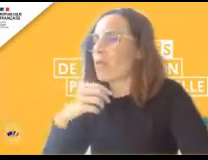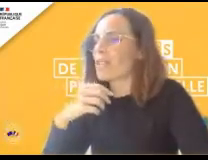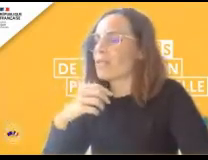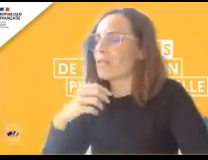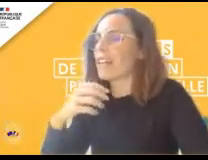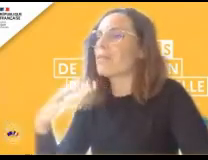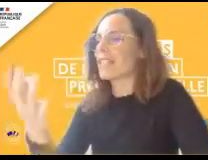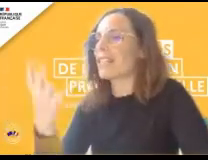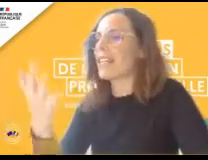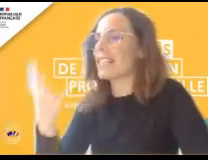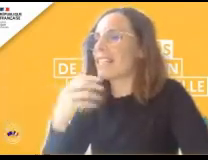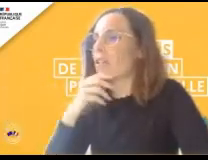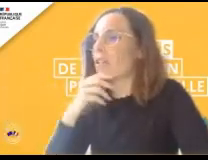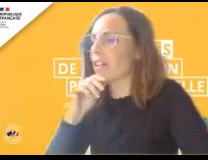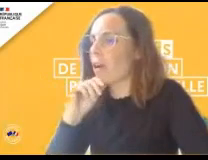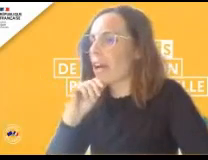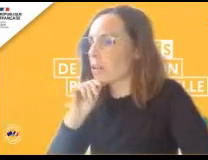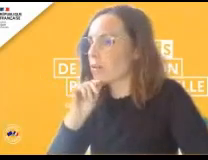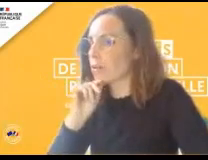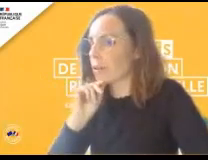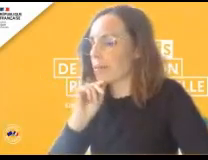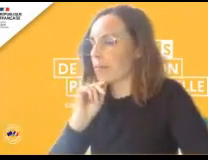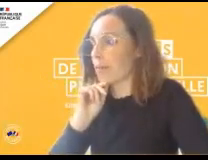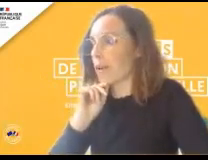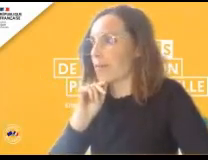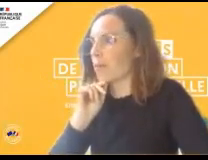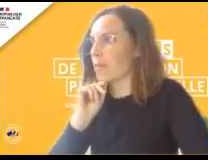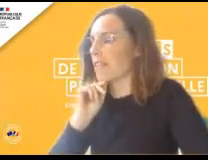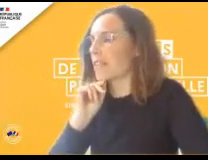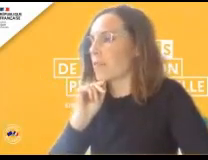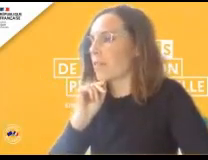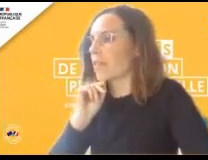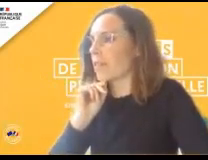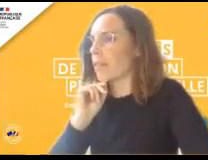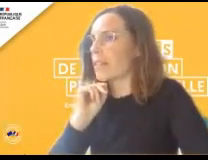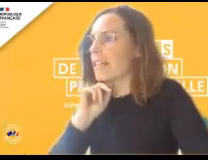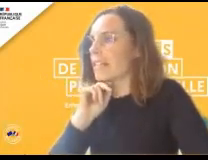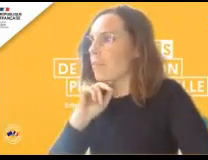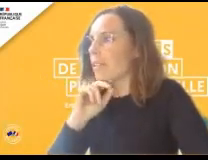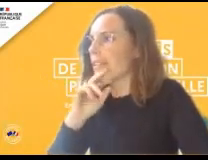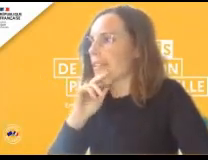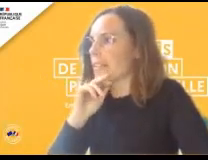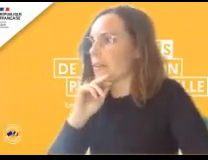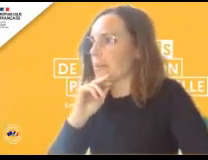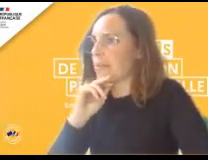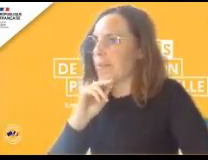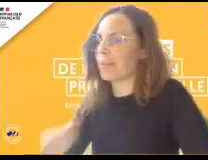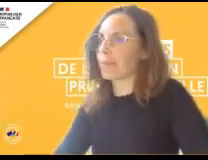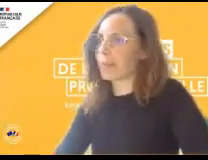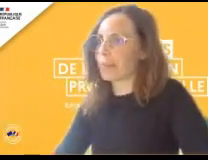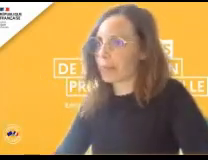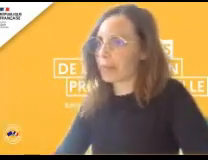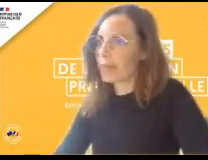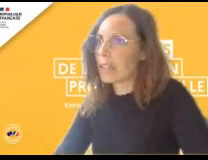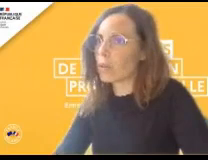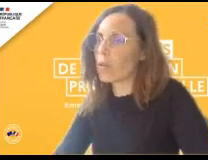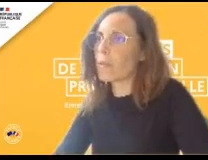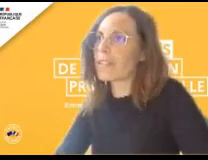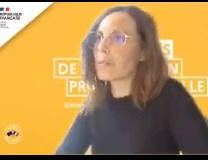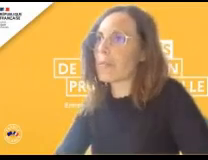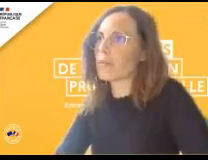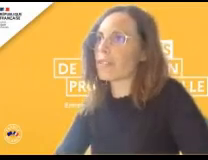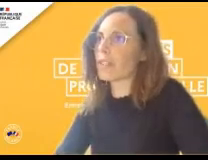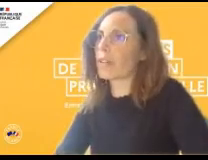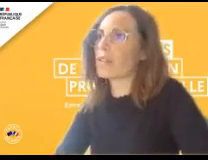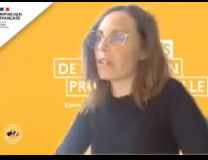évolution professionnelle spécialisé vraiment agriculture. Voilà. Donc ça peut être intéressant. Donc,